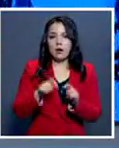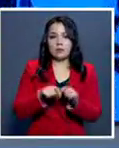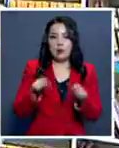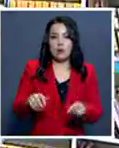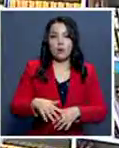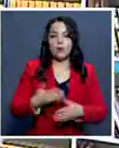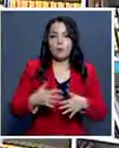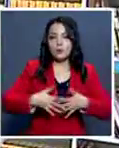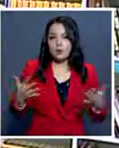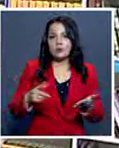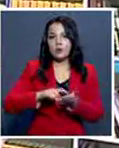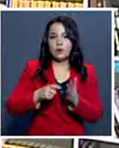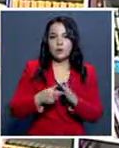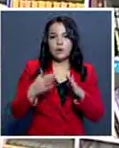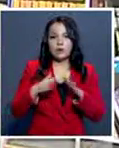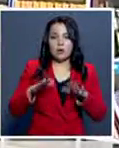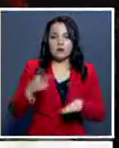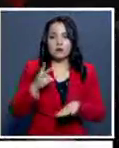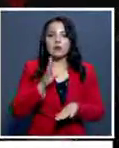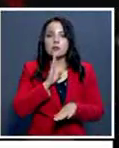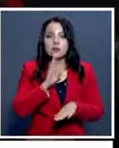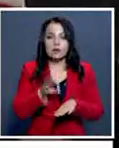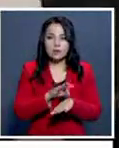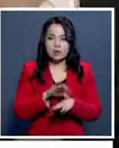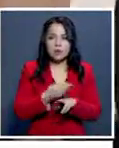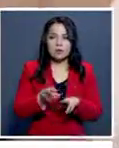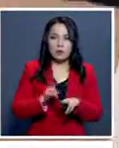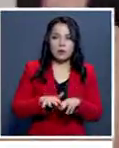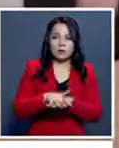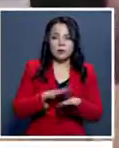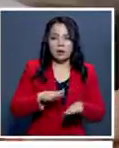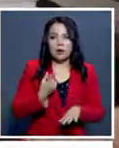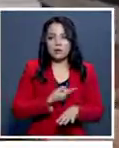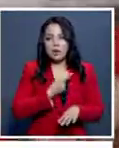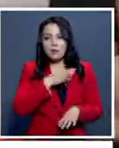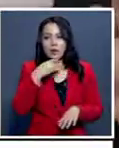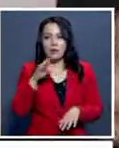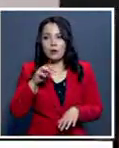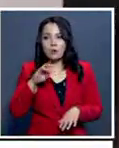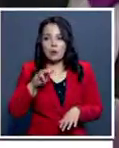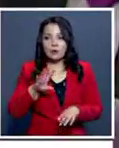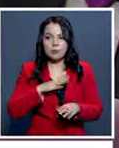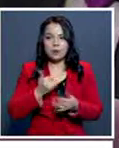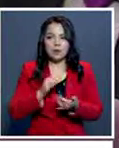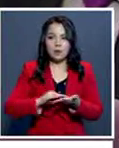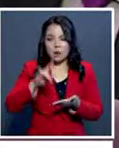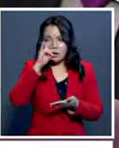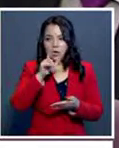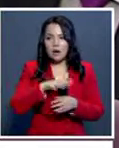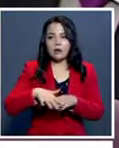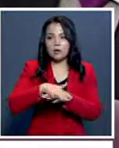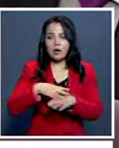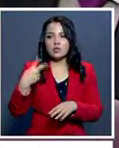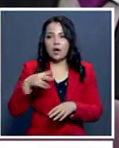«Үлкен үйдегі үрей», «Екі күйеулі келіншек», «Жалғыздың жарасы» атты романдары мен «Жатқа туған бала» хикаятында қазақ халқының